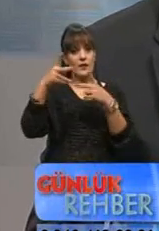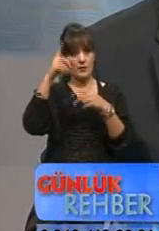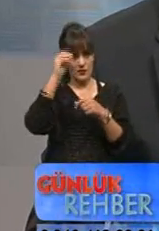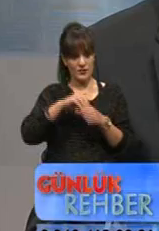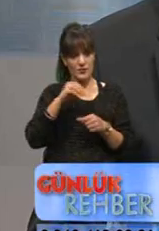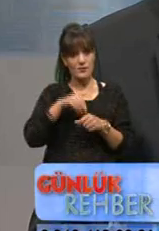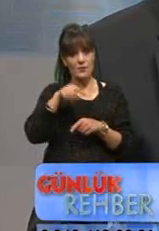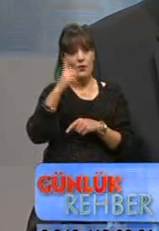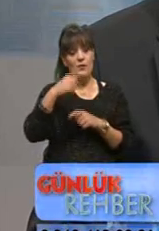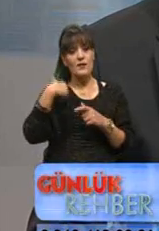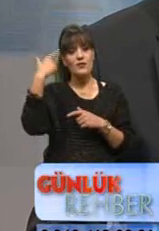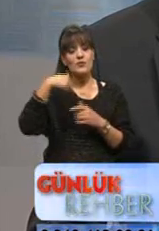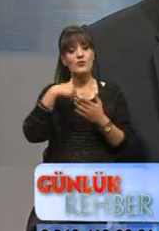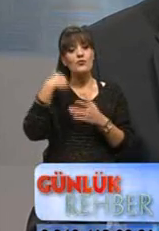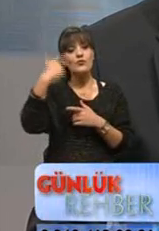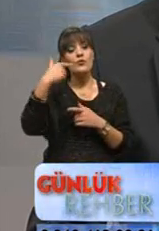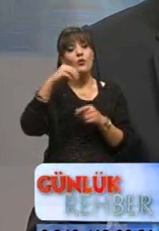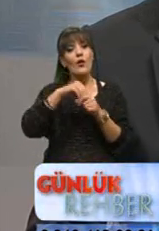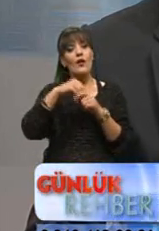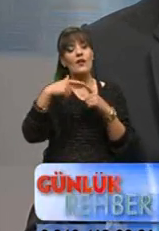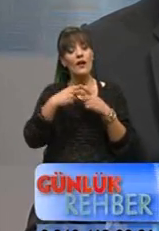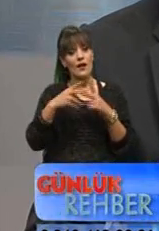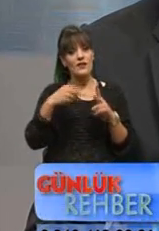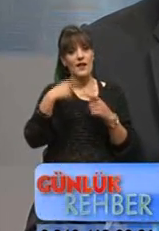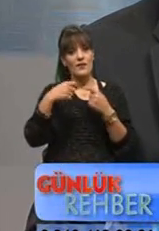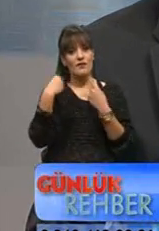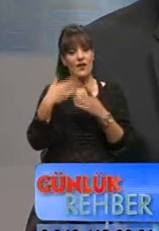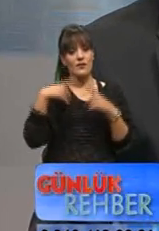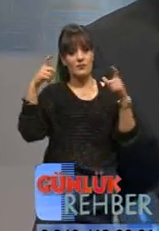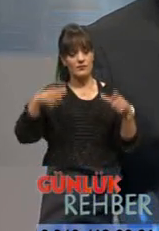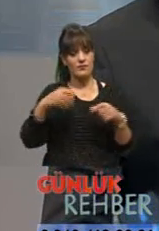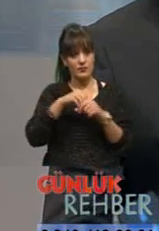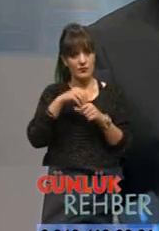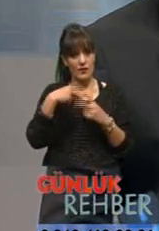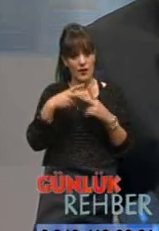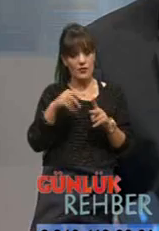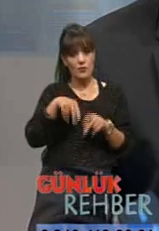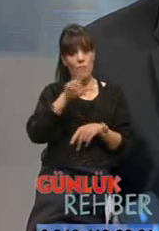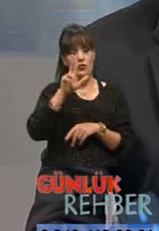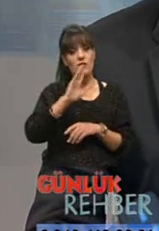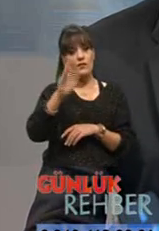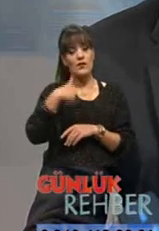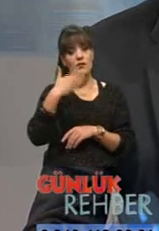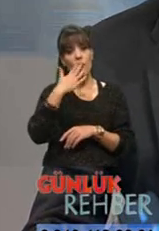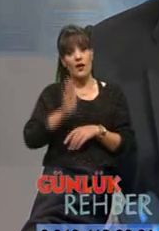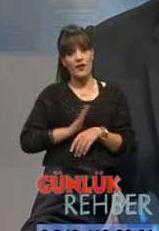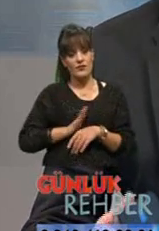için böyle bir stüdyo açtık, eğitim verdiğimiz. Süper, tabii. Şu anda 30'un üzerinde öğrencimiz var.